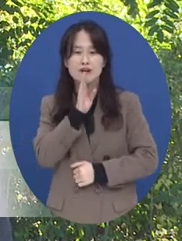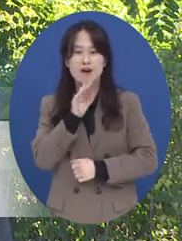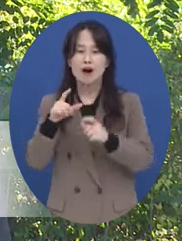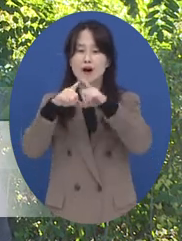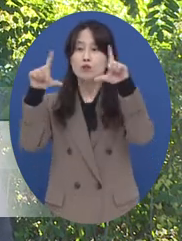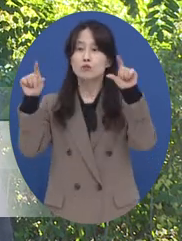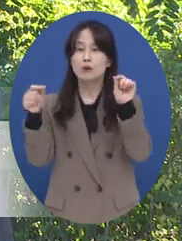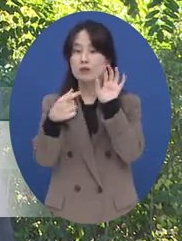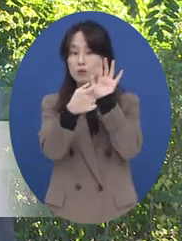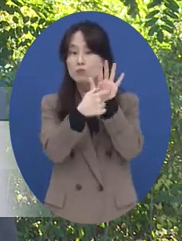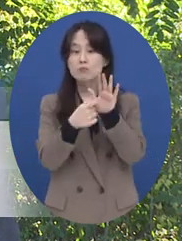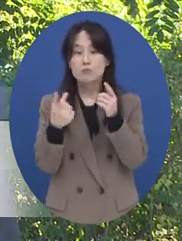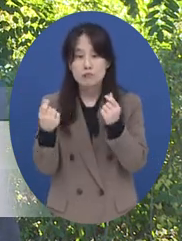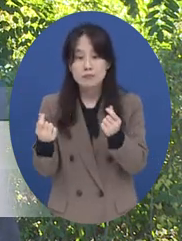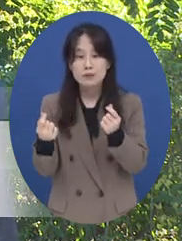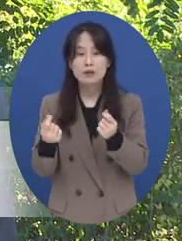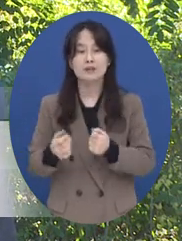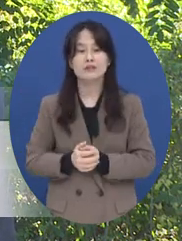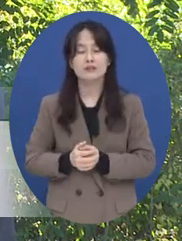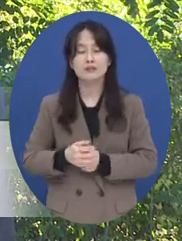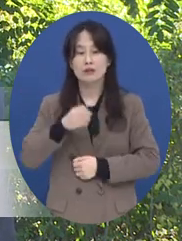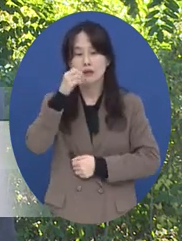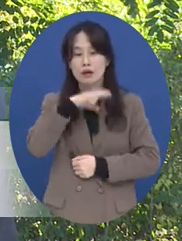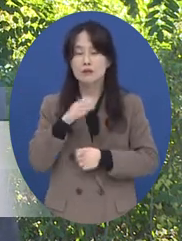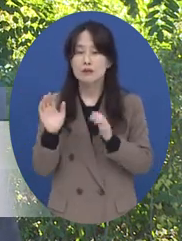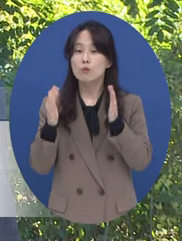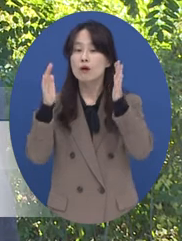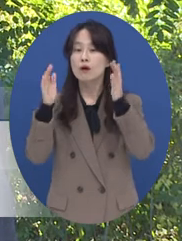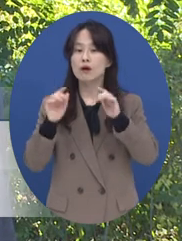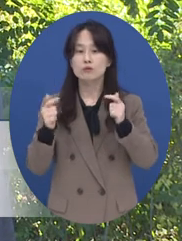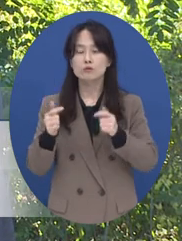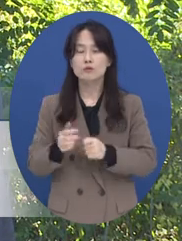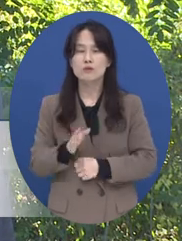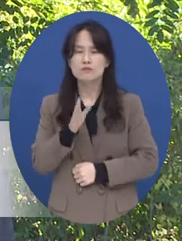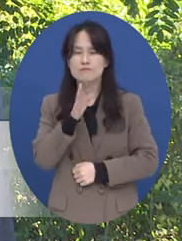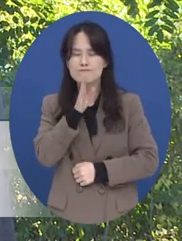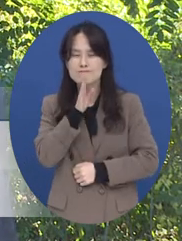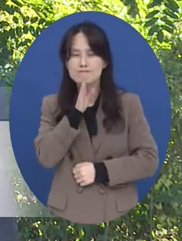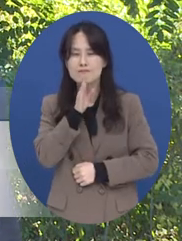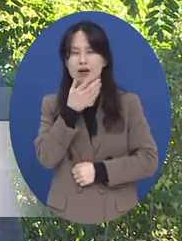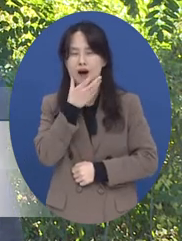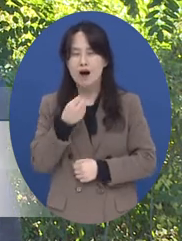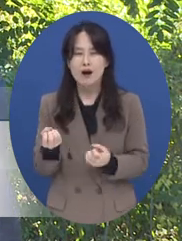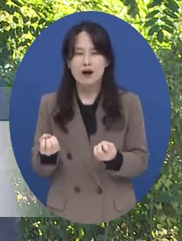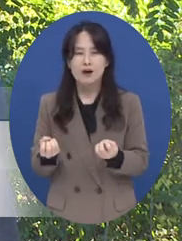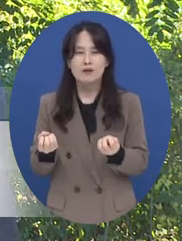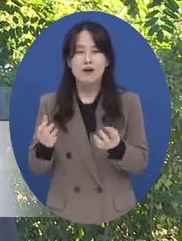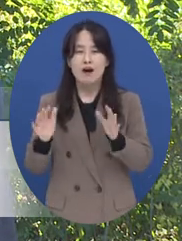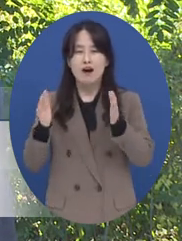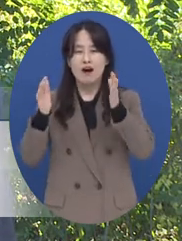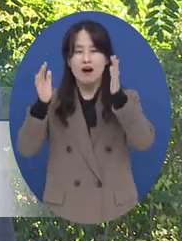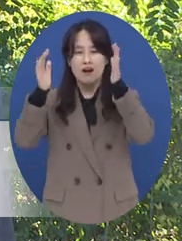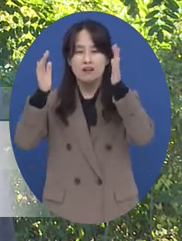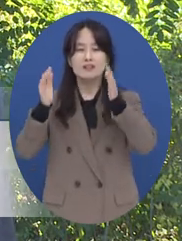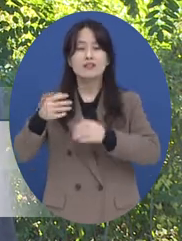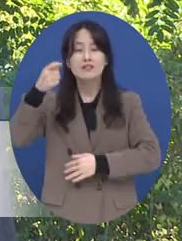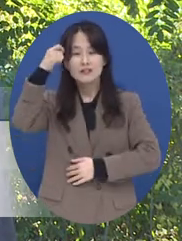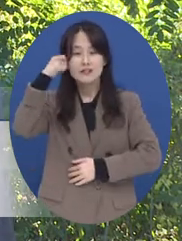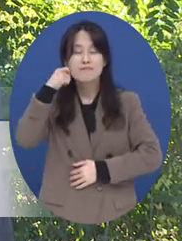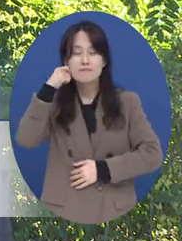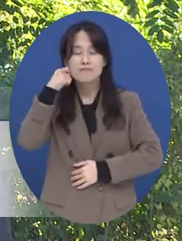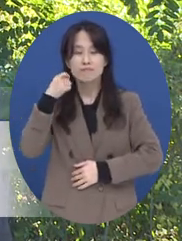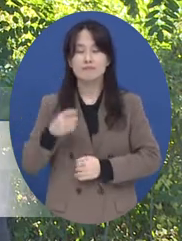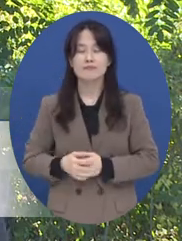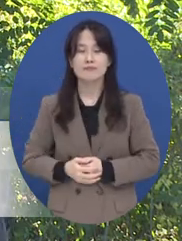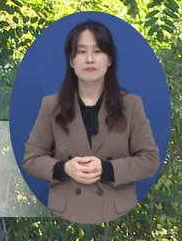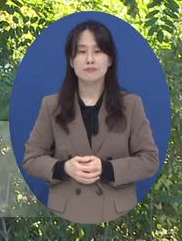정말로 현수막에도 표기를 했습니다만은 그냥 환영이 아니고 경추, 정말